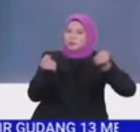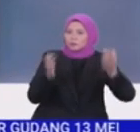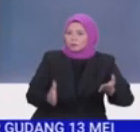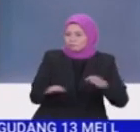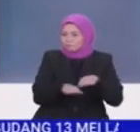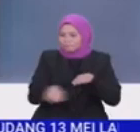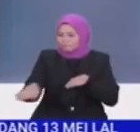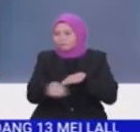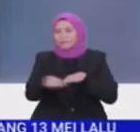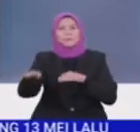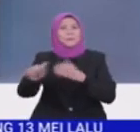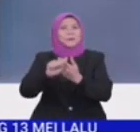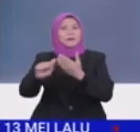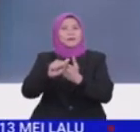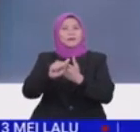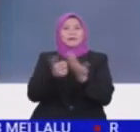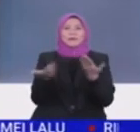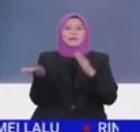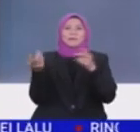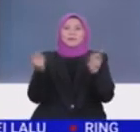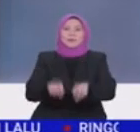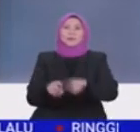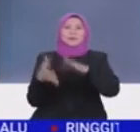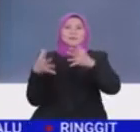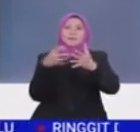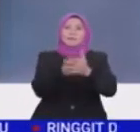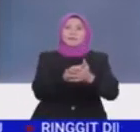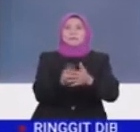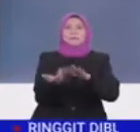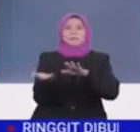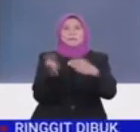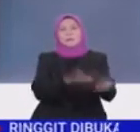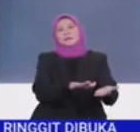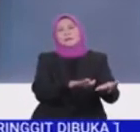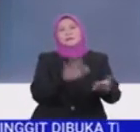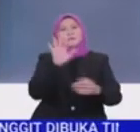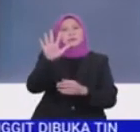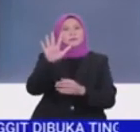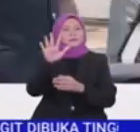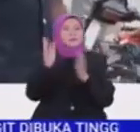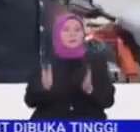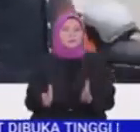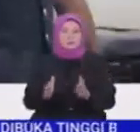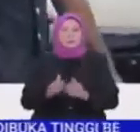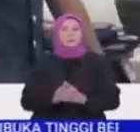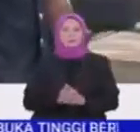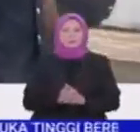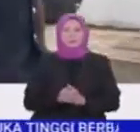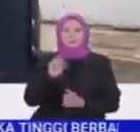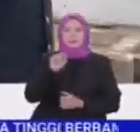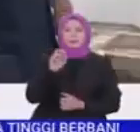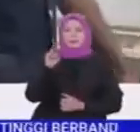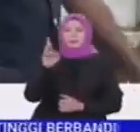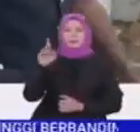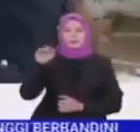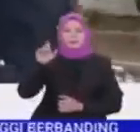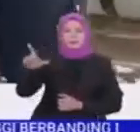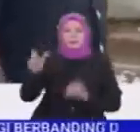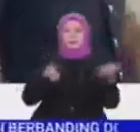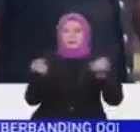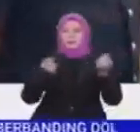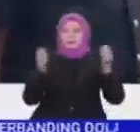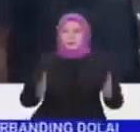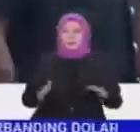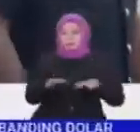berbahaya hingga mengakibatkan kematian kesemua mangsa mengikut kertas pertuduhan Mohamad Amirul yang trailer